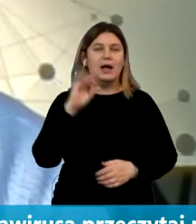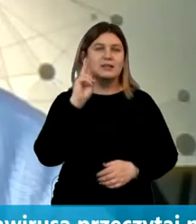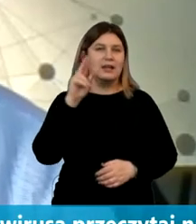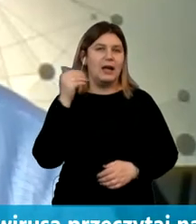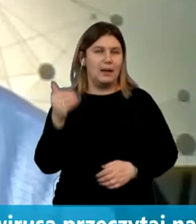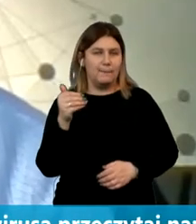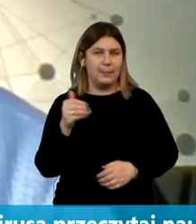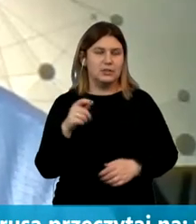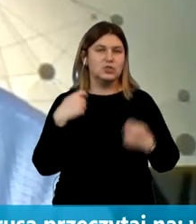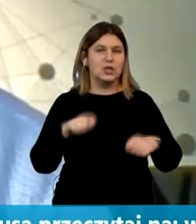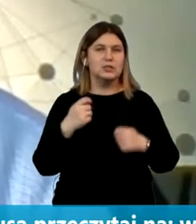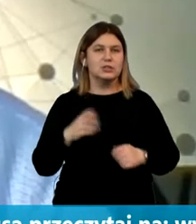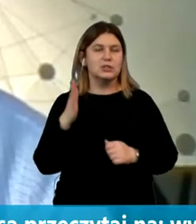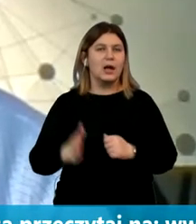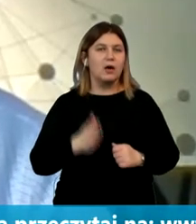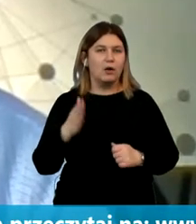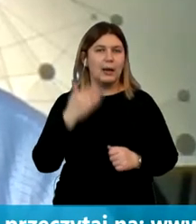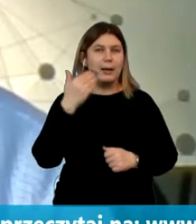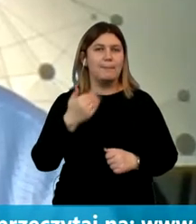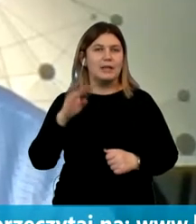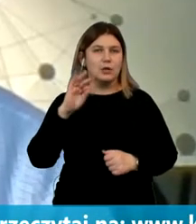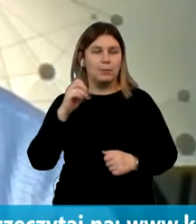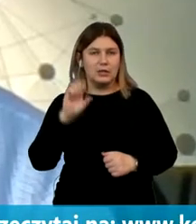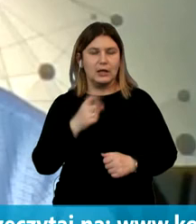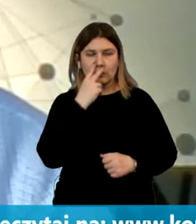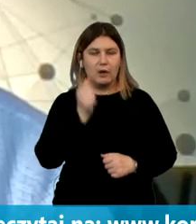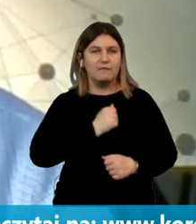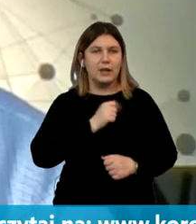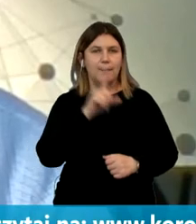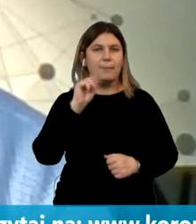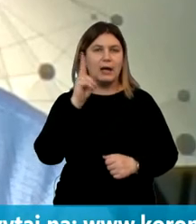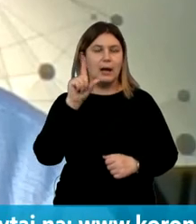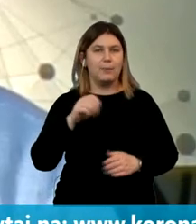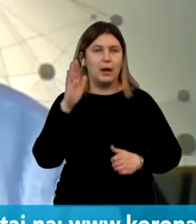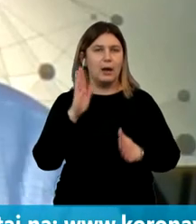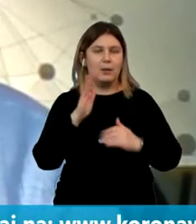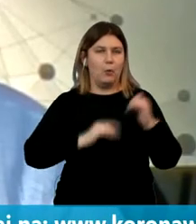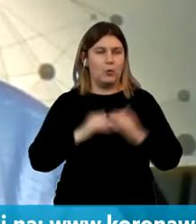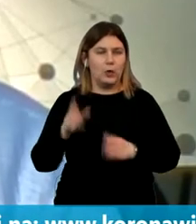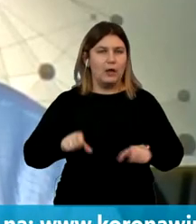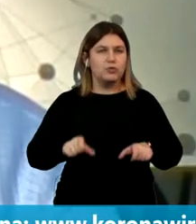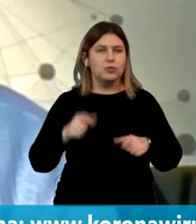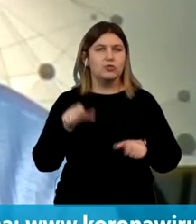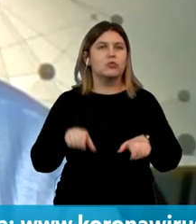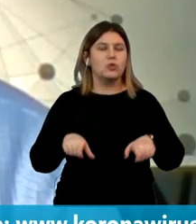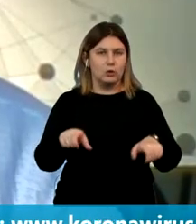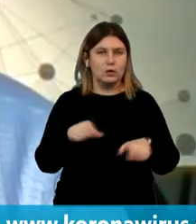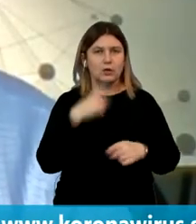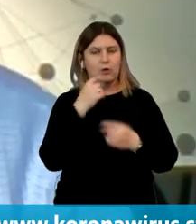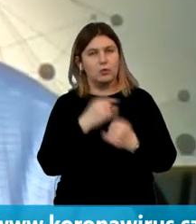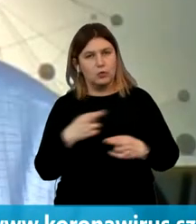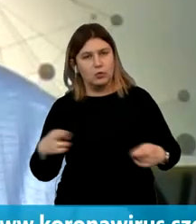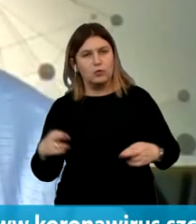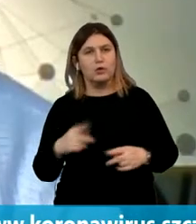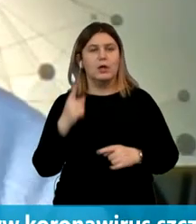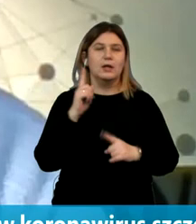Metropolitalna, która jest już budowana, jak państwo widzicie, PKP przebudowywuje tory. No idzie to z różnym tam skutkiem, bo czasem